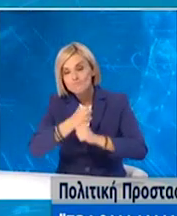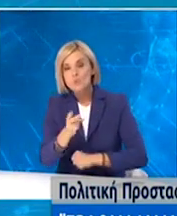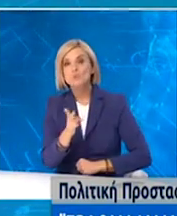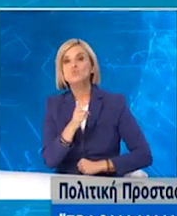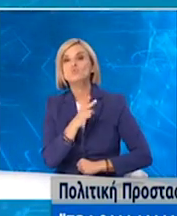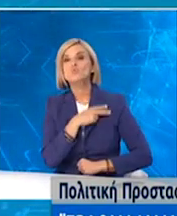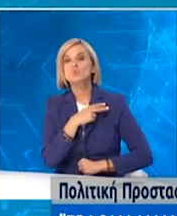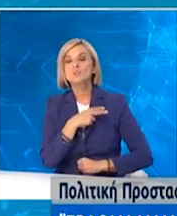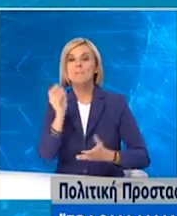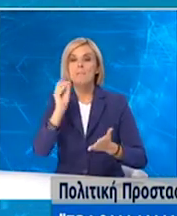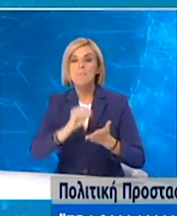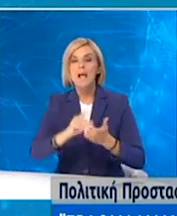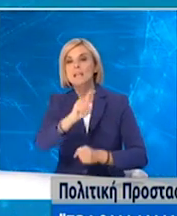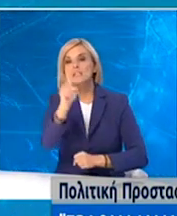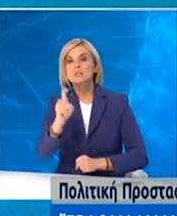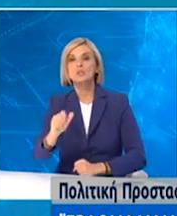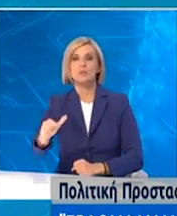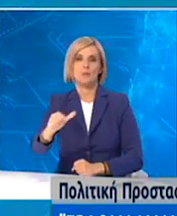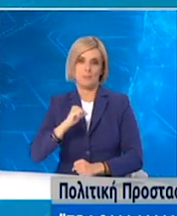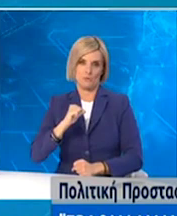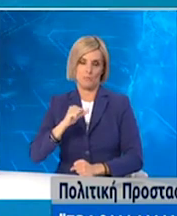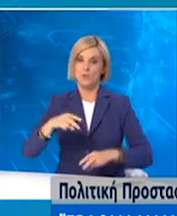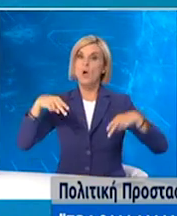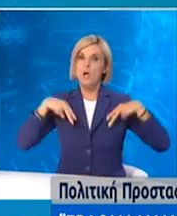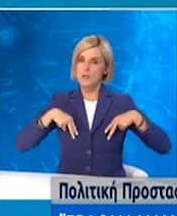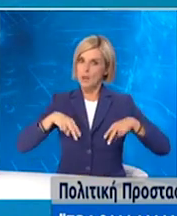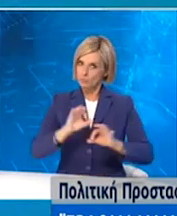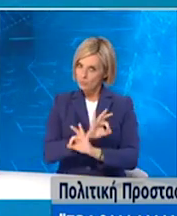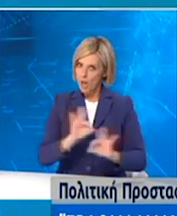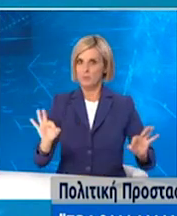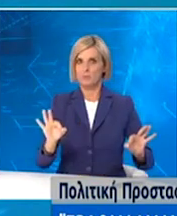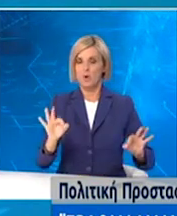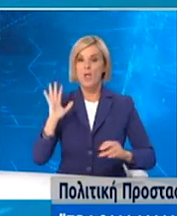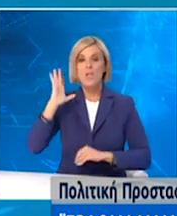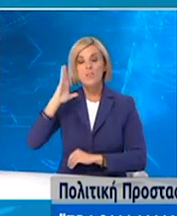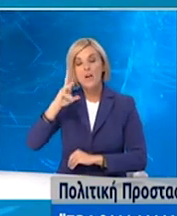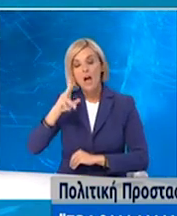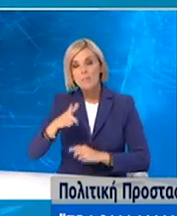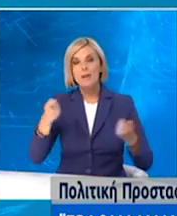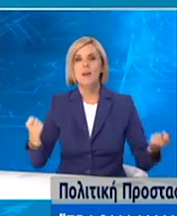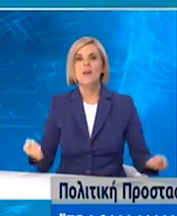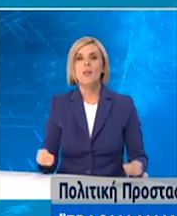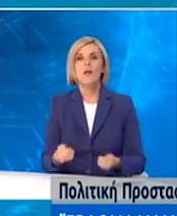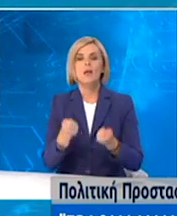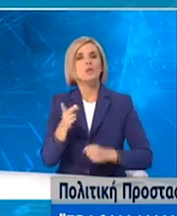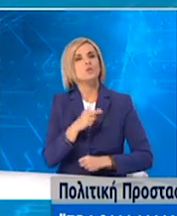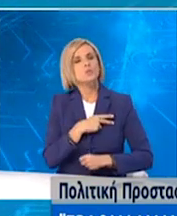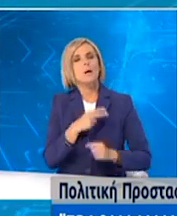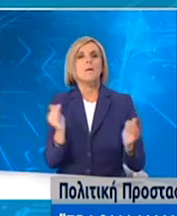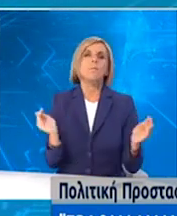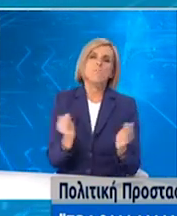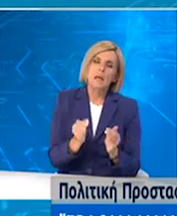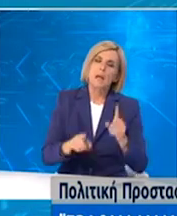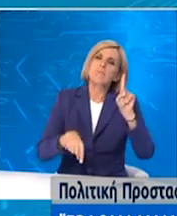όρους για να πάρουμε τις ζωές μας πίσω. Το κράτος είναι έτοιμο κάθε μέρα να κάνει αυτό που πρέπει. Με μικρές, με